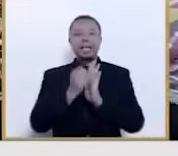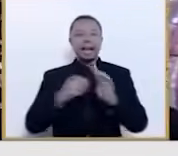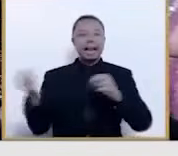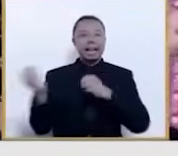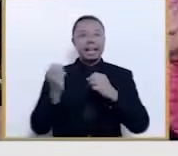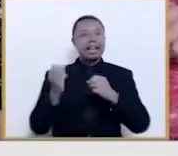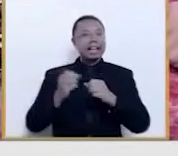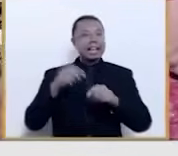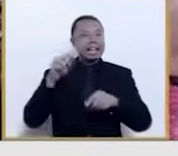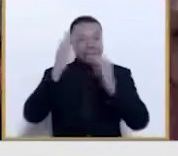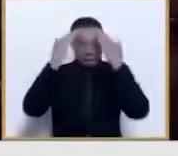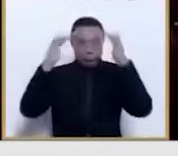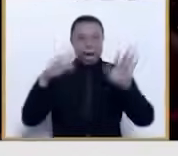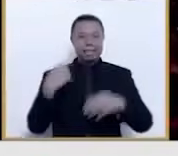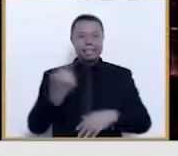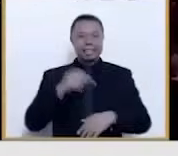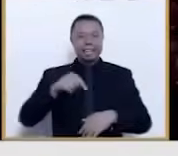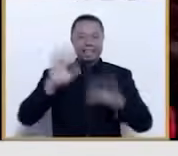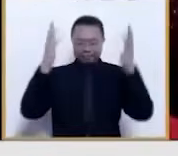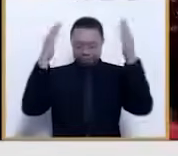demokrasi ini. Boleh tepuk tangan?